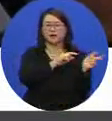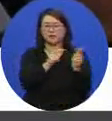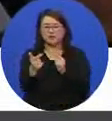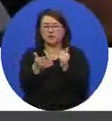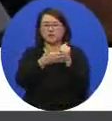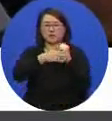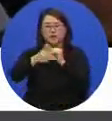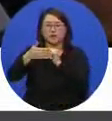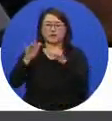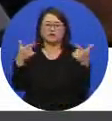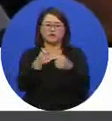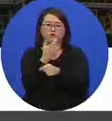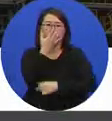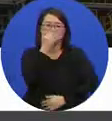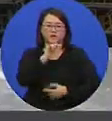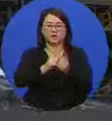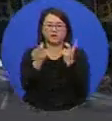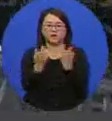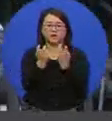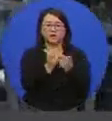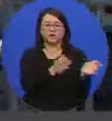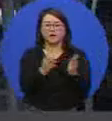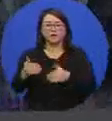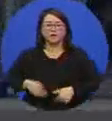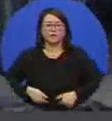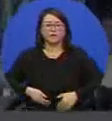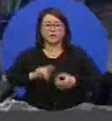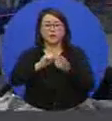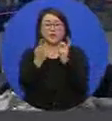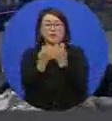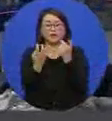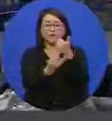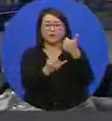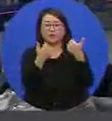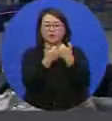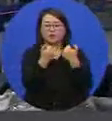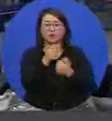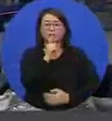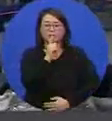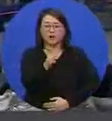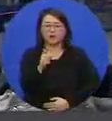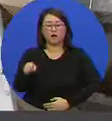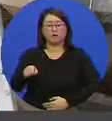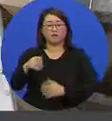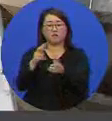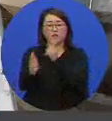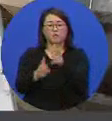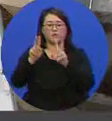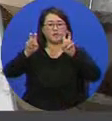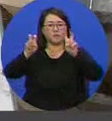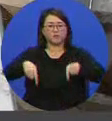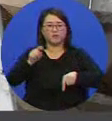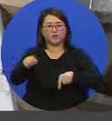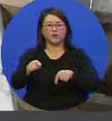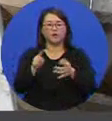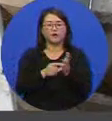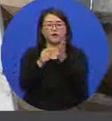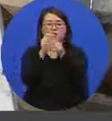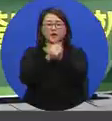저감 대책도 확대해야 한다. 대책위는 고형 폐기물 발전소의 백지화를 촉구하는 서명 운동을